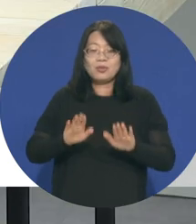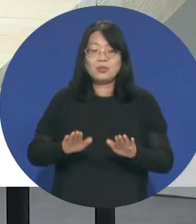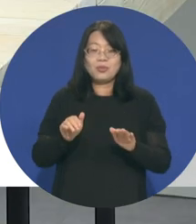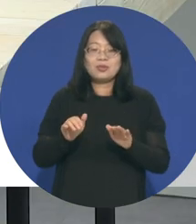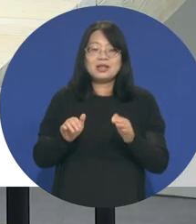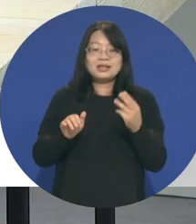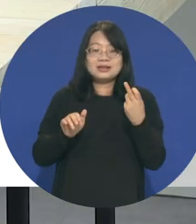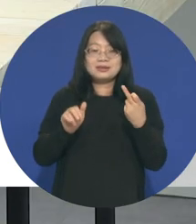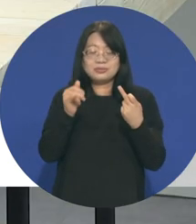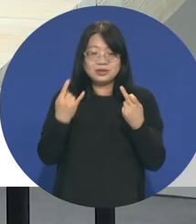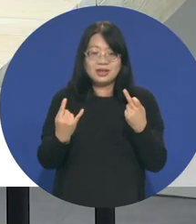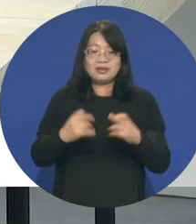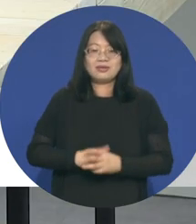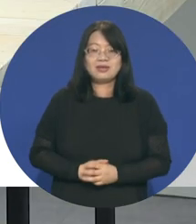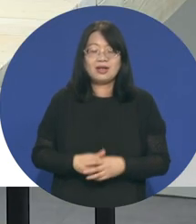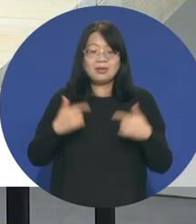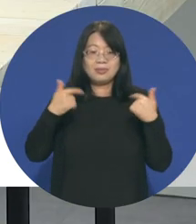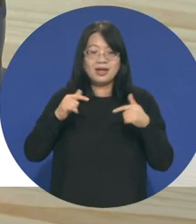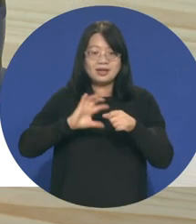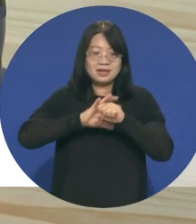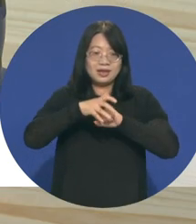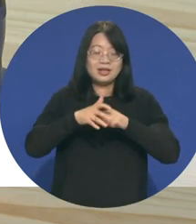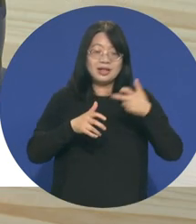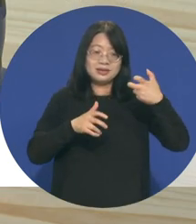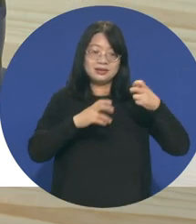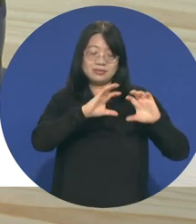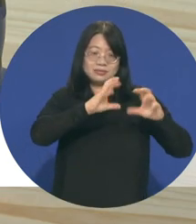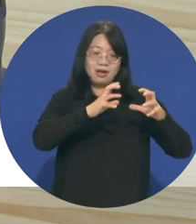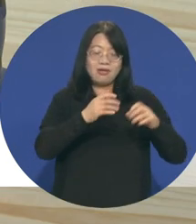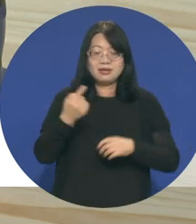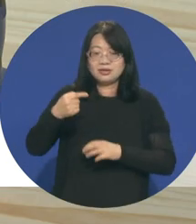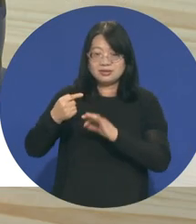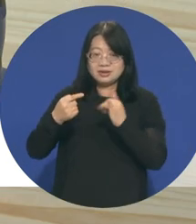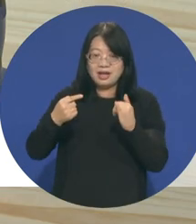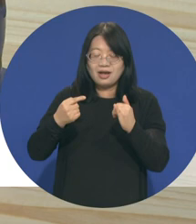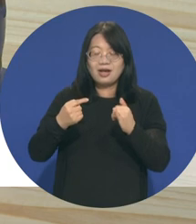경기 도자비엔날레는 매회 전 세계 70여 개국에서